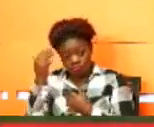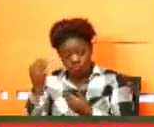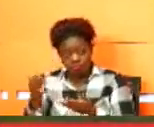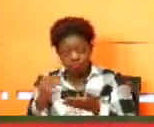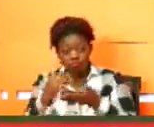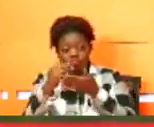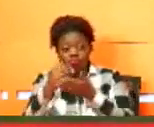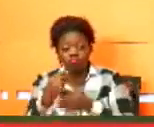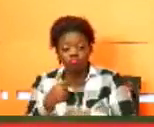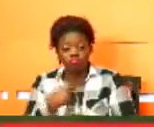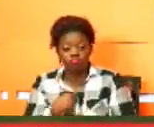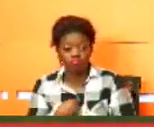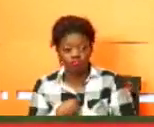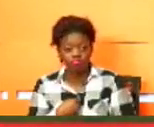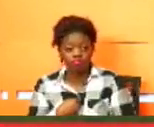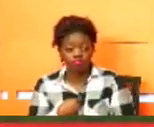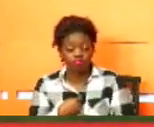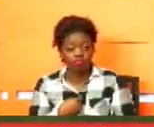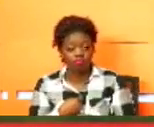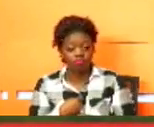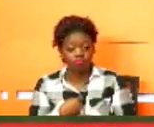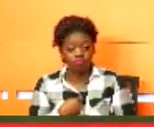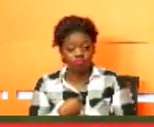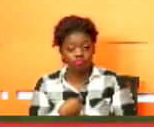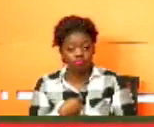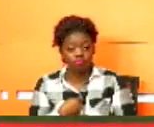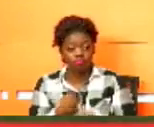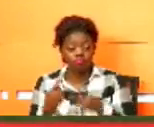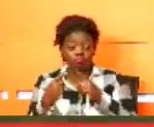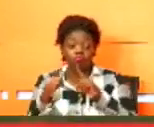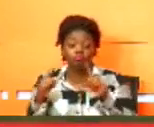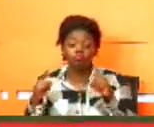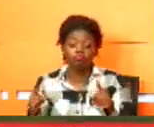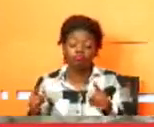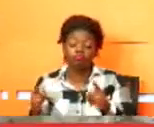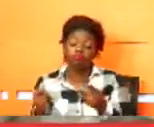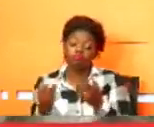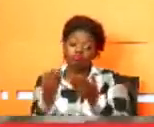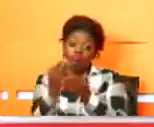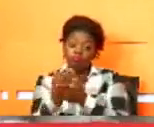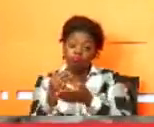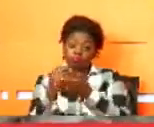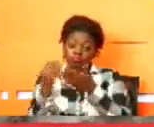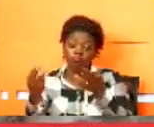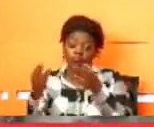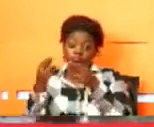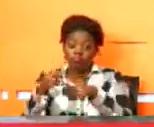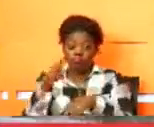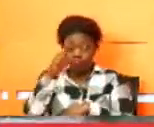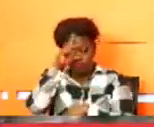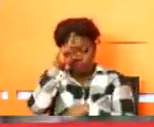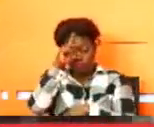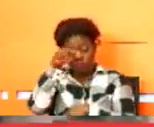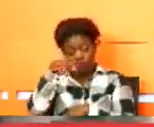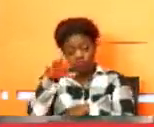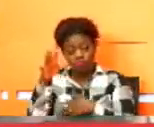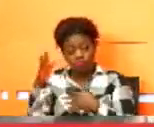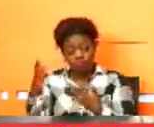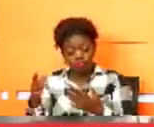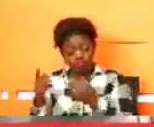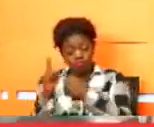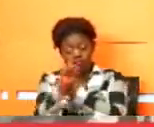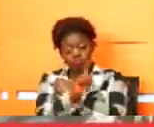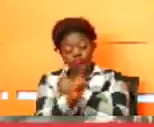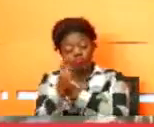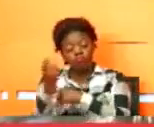nyamba ne twakita ne duka Neba na insaba kunyamba. Bino bibadde ku kyalo Kigogwa mu Gombolola y'e Gombe mu